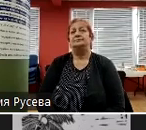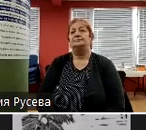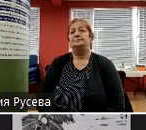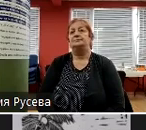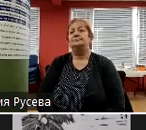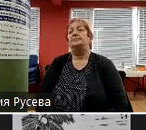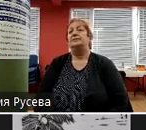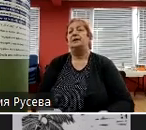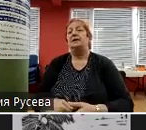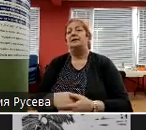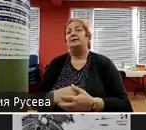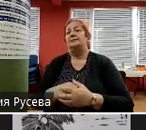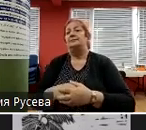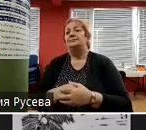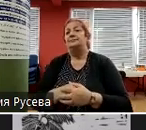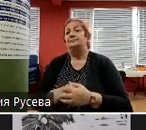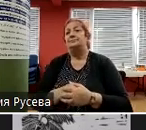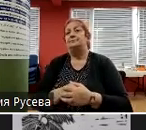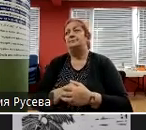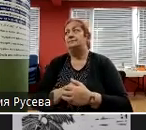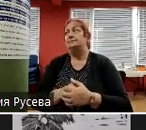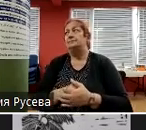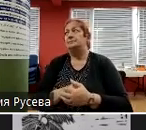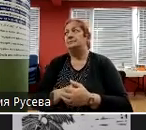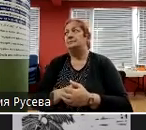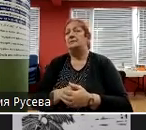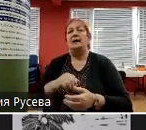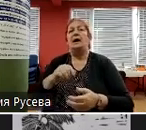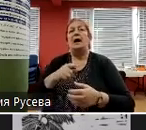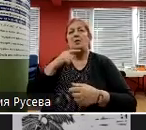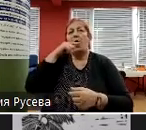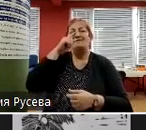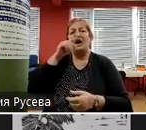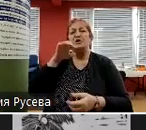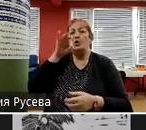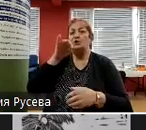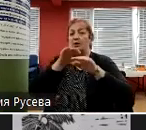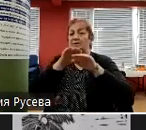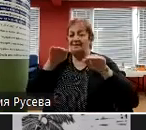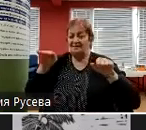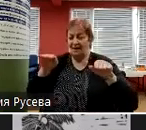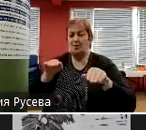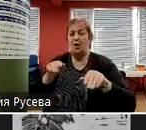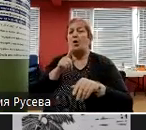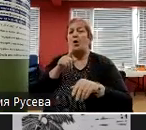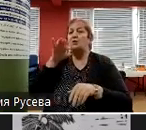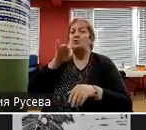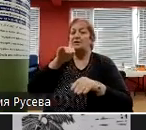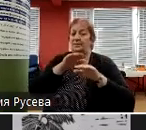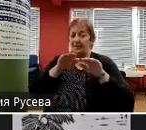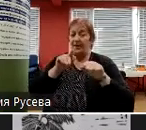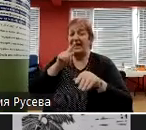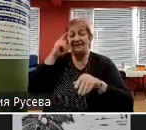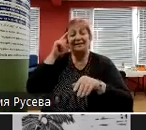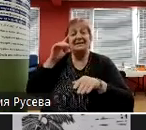Значи тук продължаваме с избора на платформа. При избора на платформа трябва да се